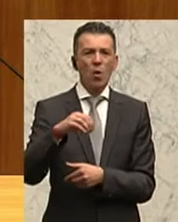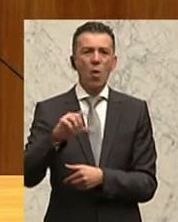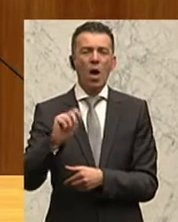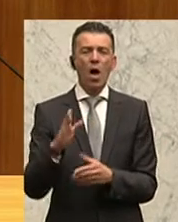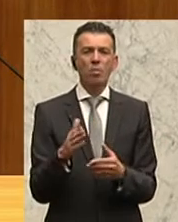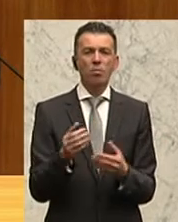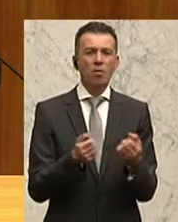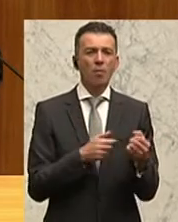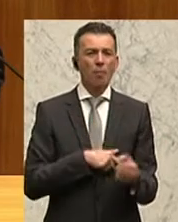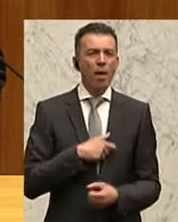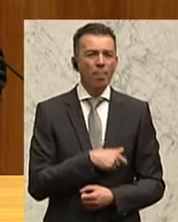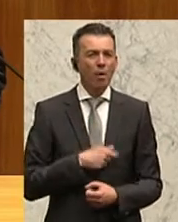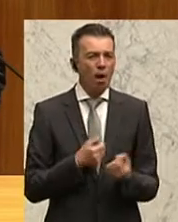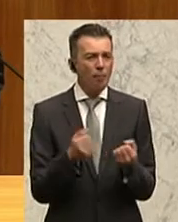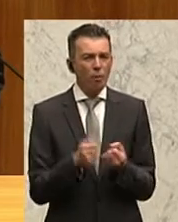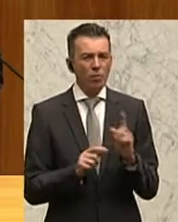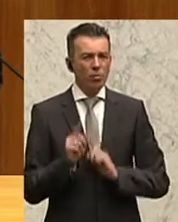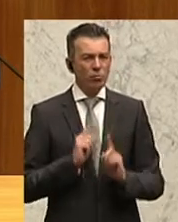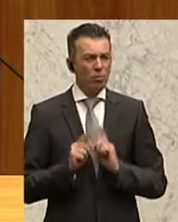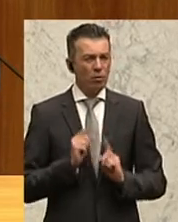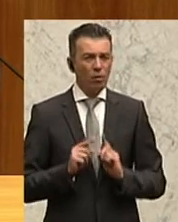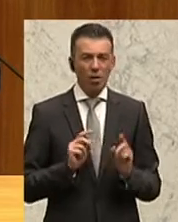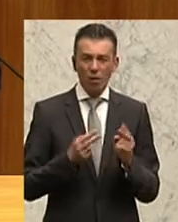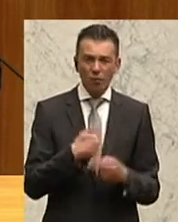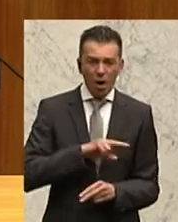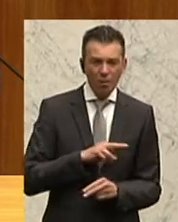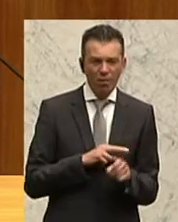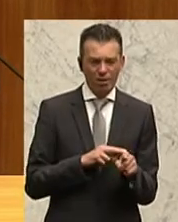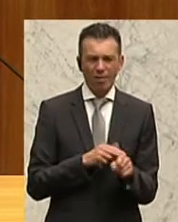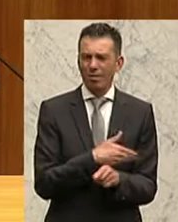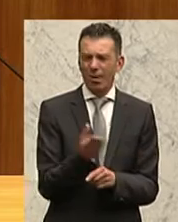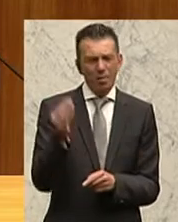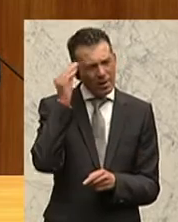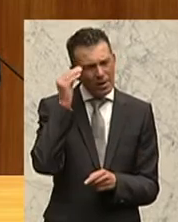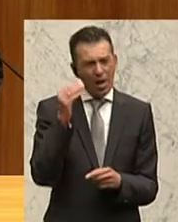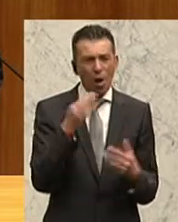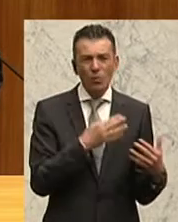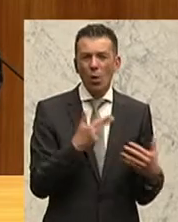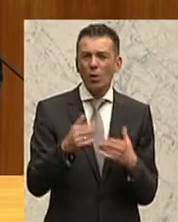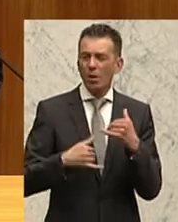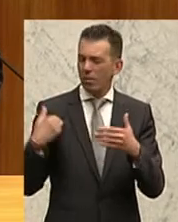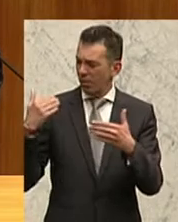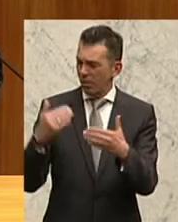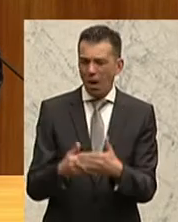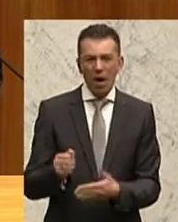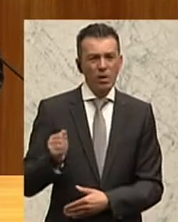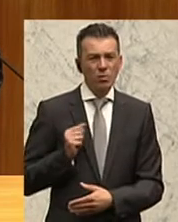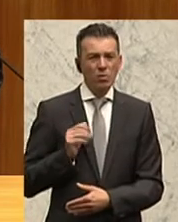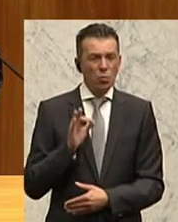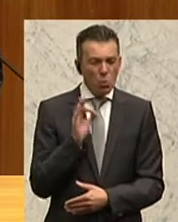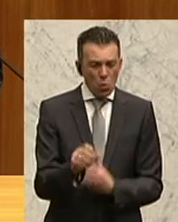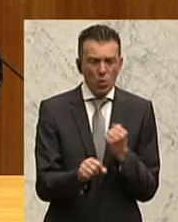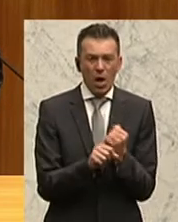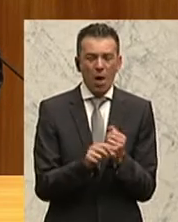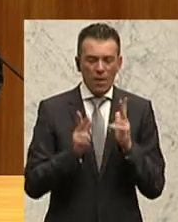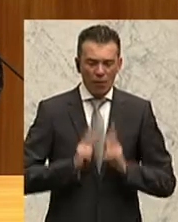was ihnen keiner abnimmt. Denn 39 Jahre haben dort die Soldaten gute Arbeit im Sinne auch der Friedenssicherung geleistet.